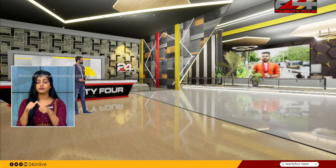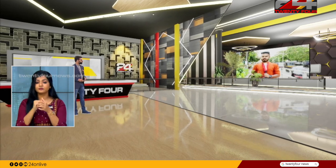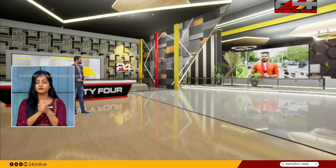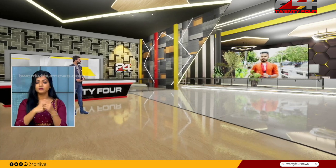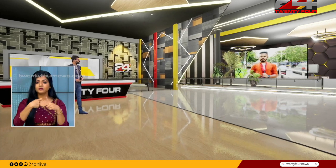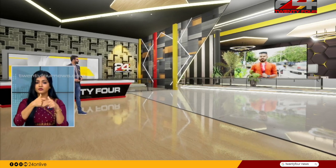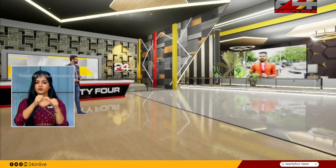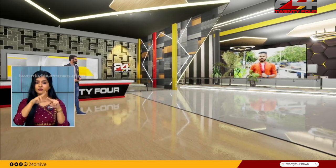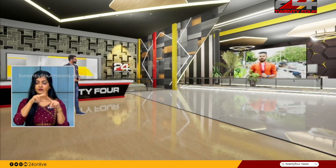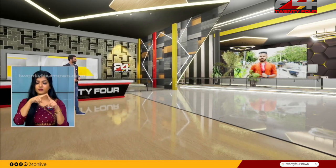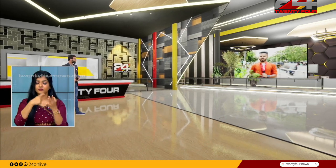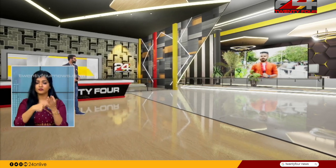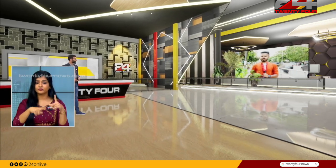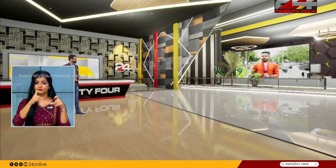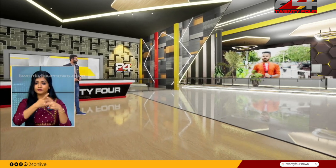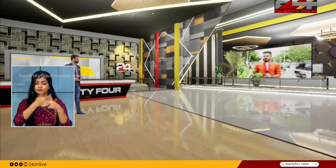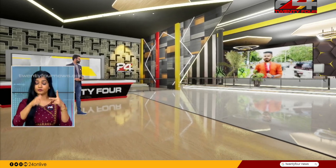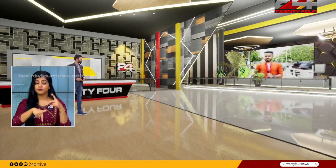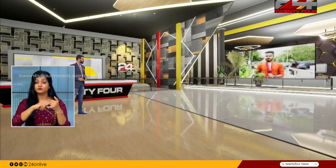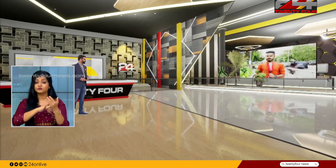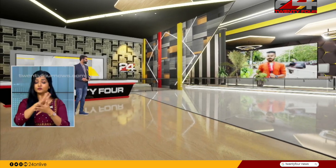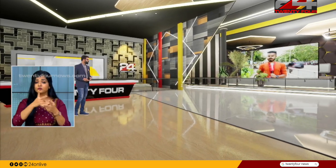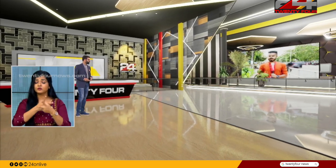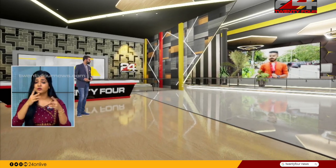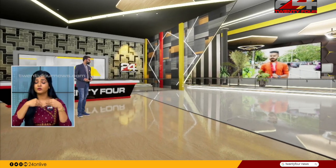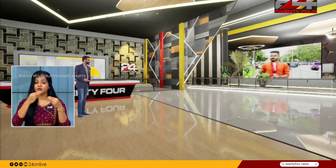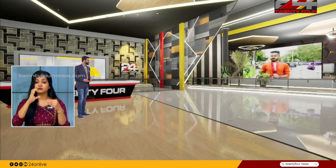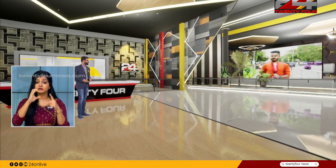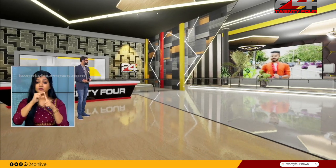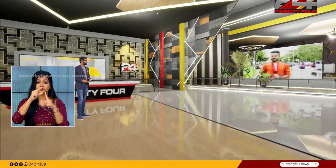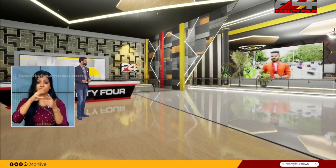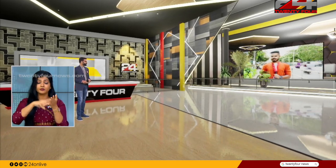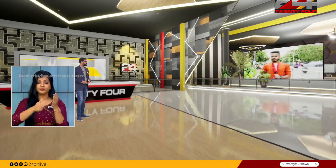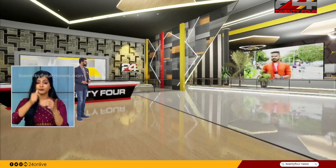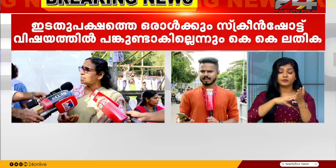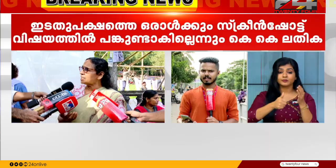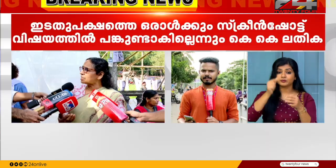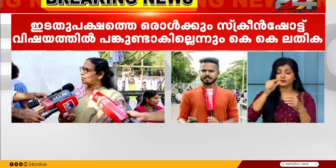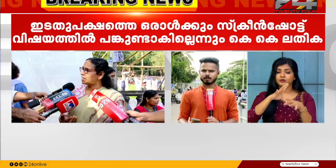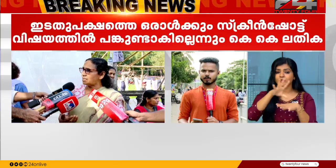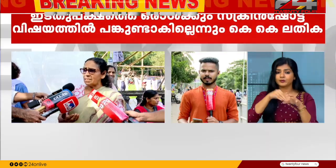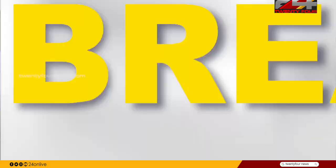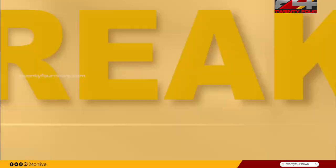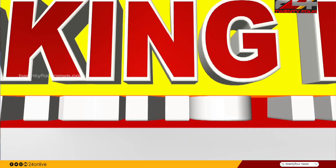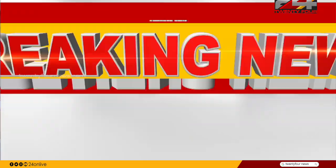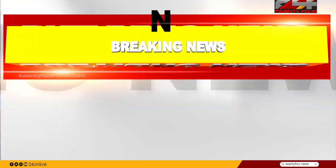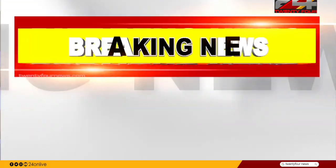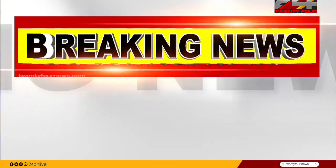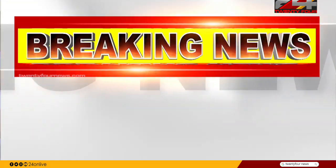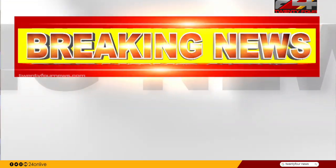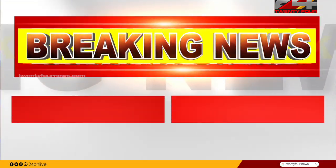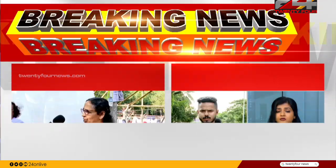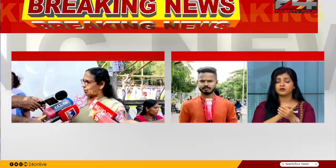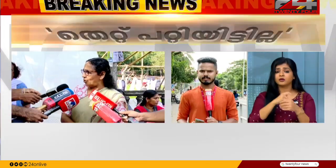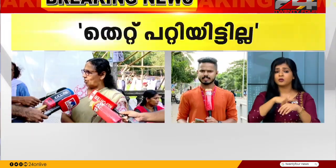ഉന്മേഷ, കാഫിർ സ്ക്രീൻഷോട്ട് സമൂഹ മാധ്യമങ്ങളിൽ പങ്കുവെച്ച CPM നേതാക്കളിൽ ഒരാളാണ് KK ലതിക. അത് ഏറെക്കാലം ഫേസ്ബുക്കിൽ ഉണ്ടായിരുന്നു. അത് നീക്കം